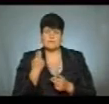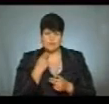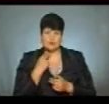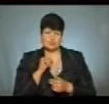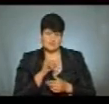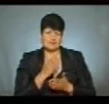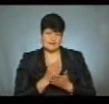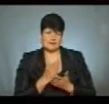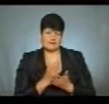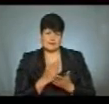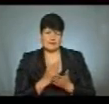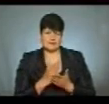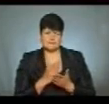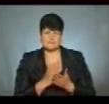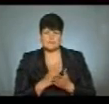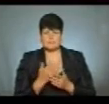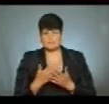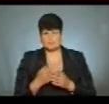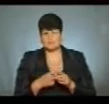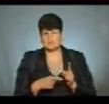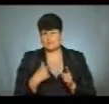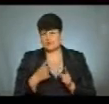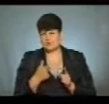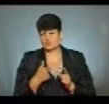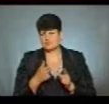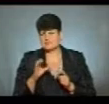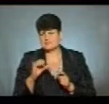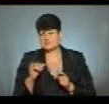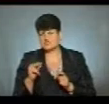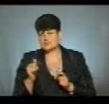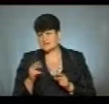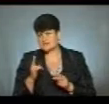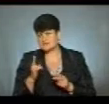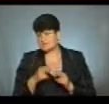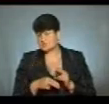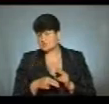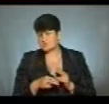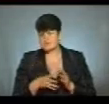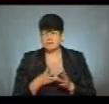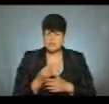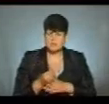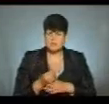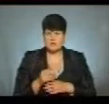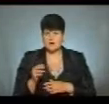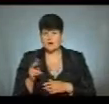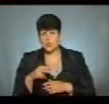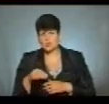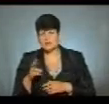борг в них є зараз. По-моєму, що півроку чи січень закрили вони зарплату, а лютий, березень, квітень, травень